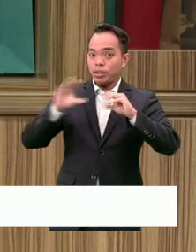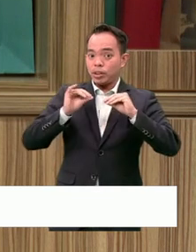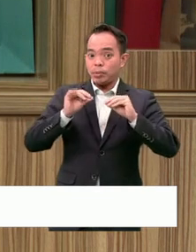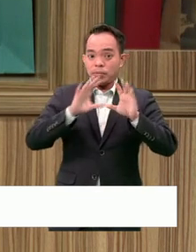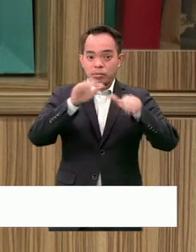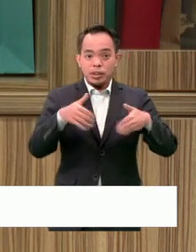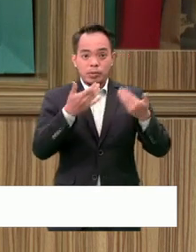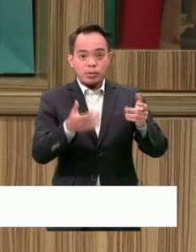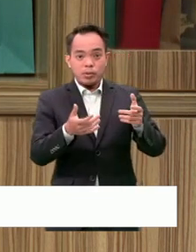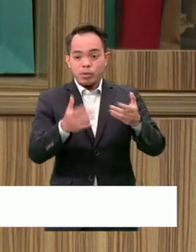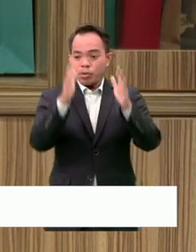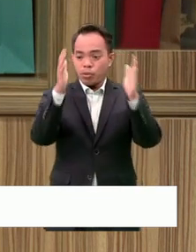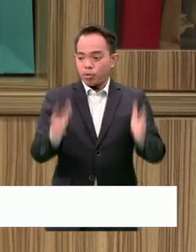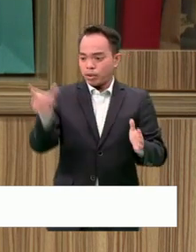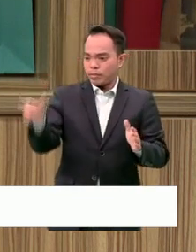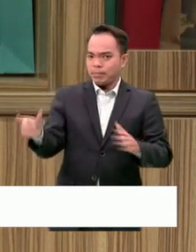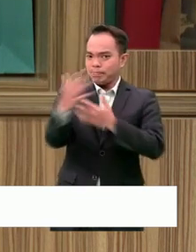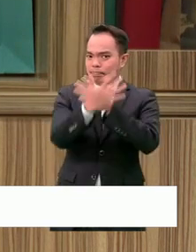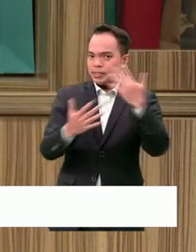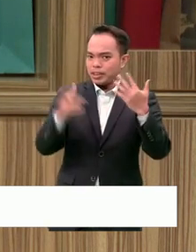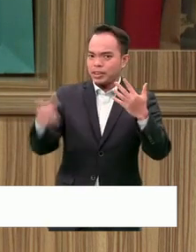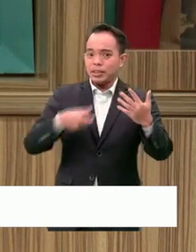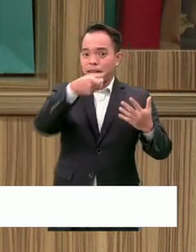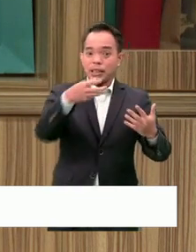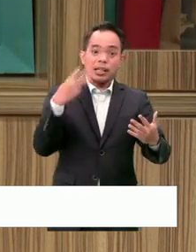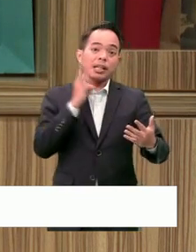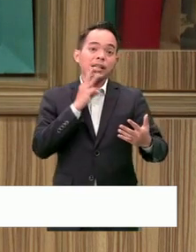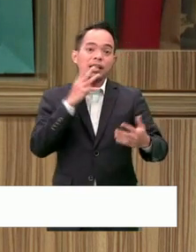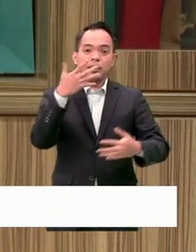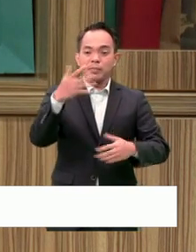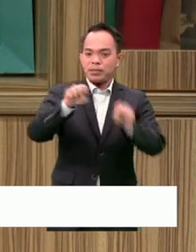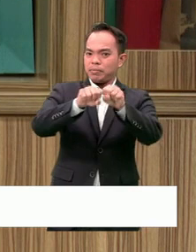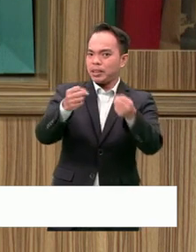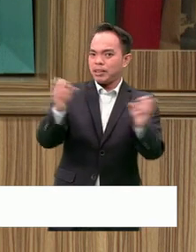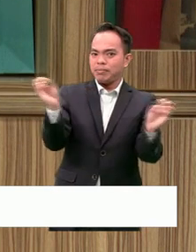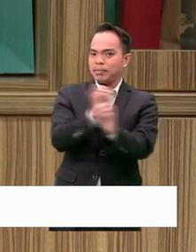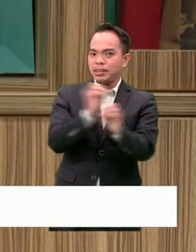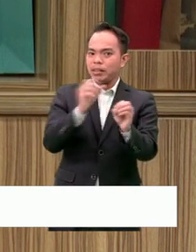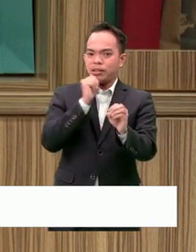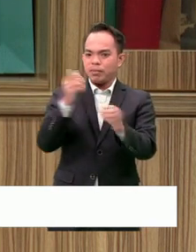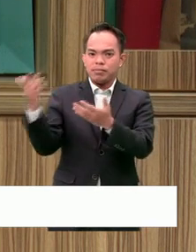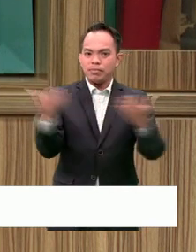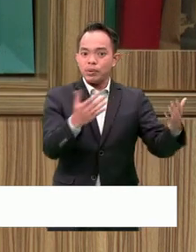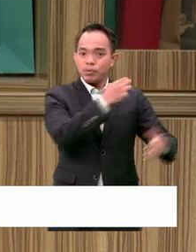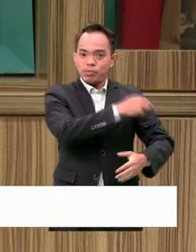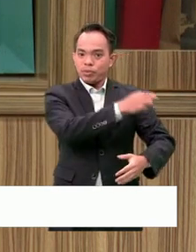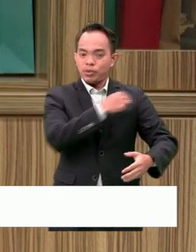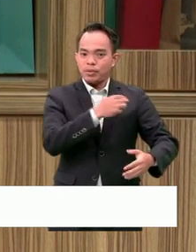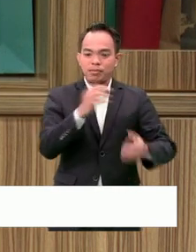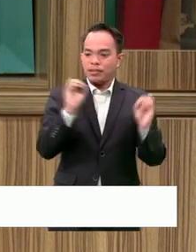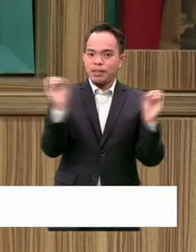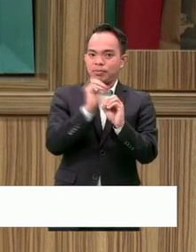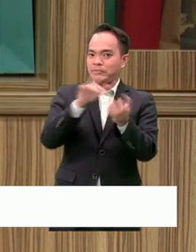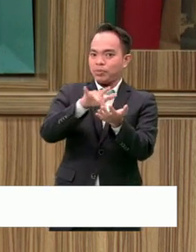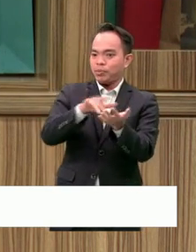yang luka-luka, kena air panas, ya, patah, tidak pernah dibawa ke dokter, tidak pernah diberi obat,